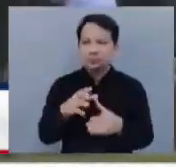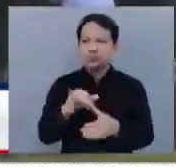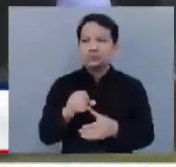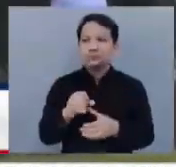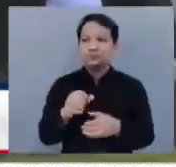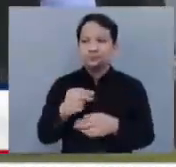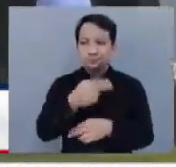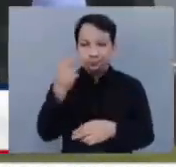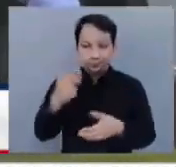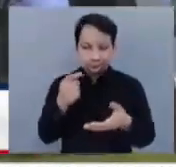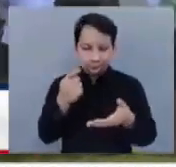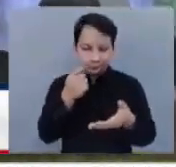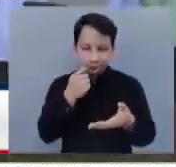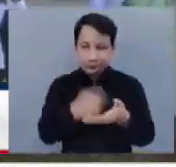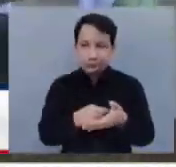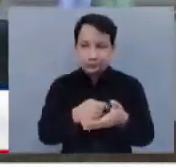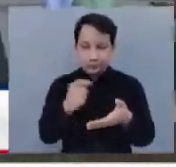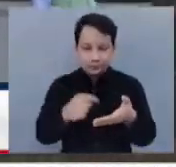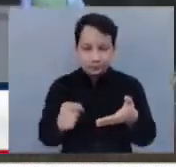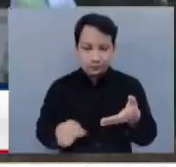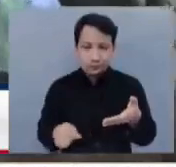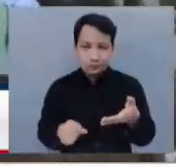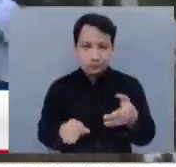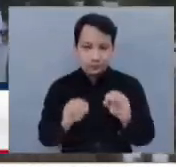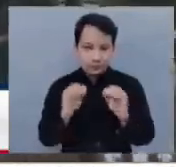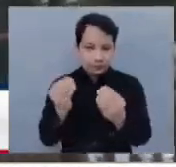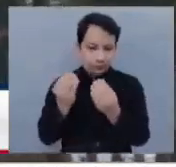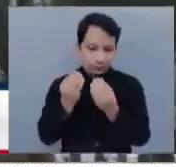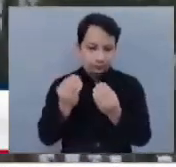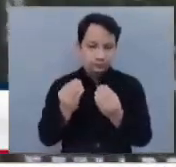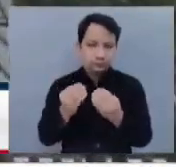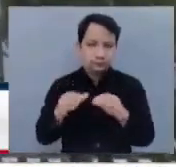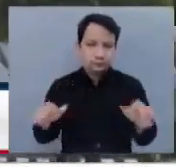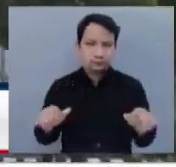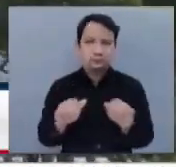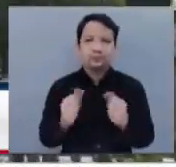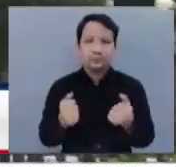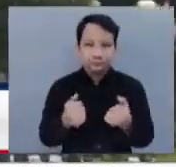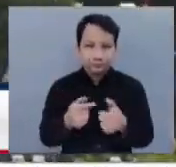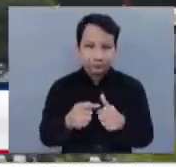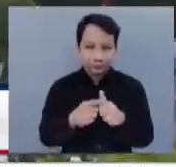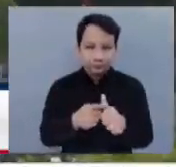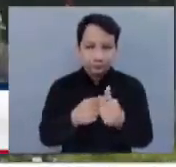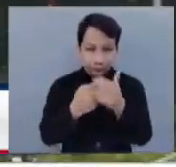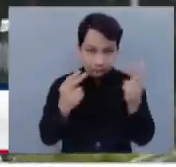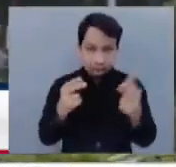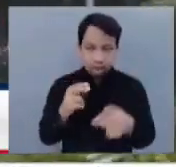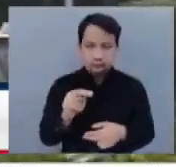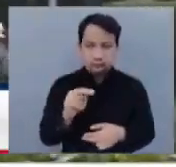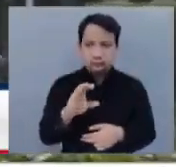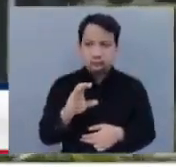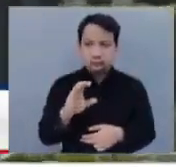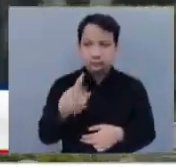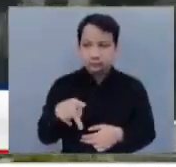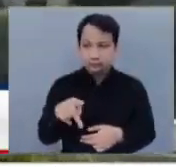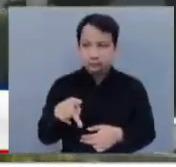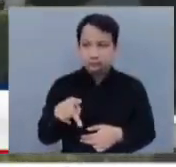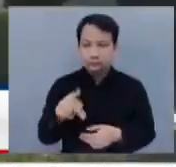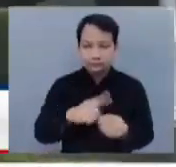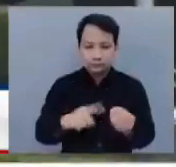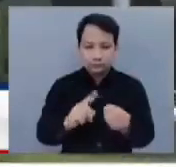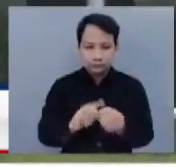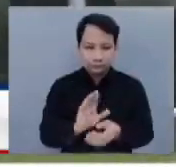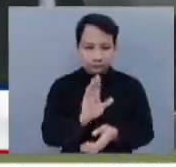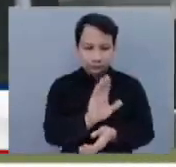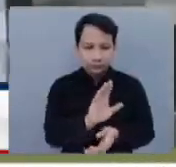textbook o naituro na lang sa atin sa mga paaralan. Paano po ang ginagawa ng NHCP para maging interesado, lalong-lalo